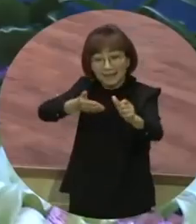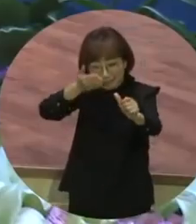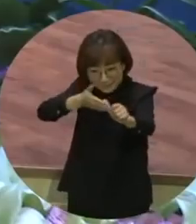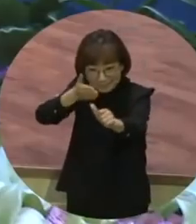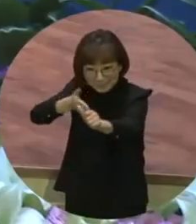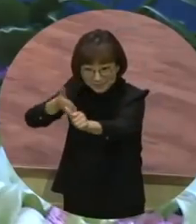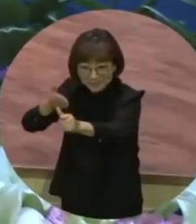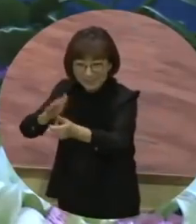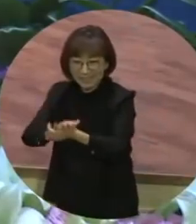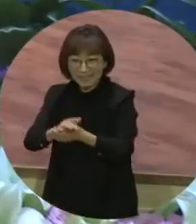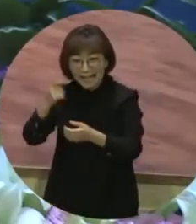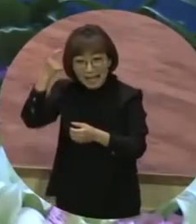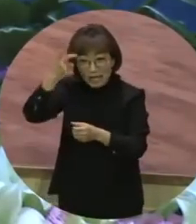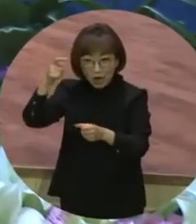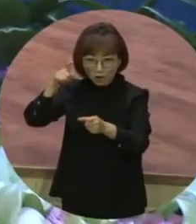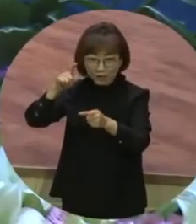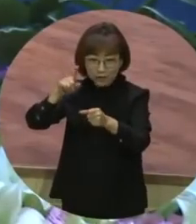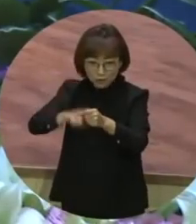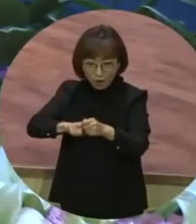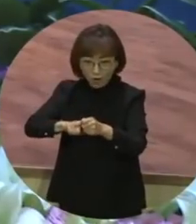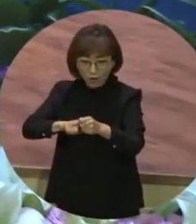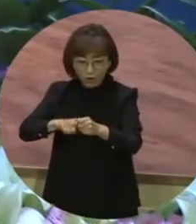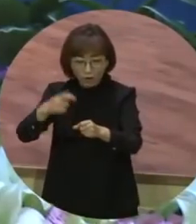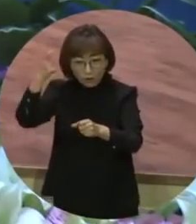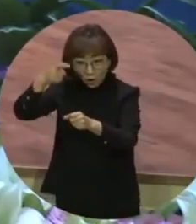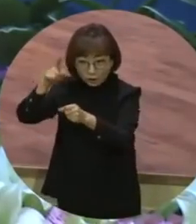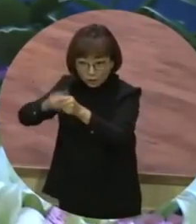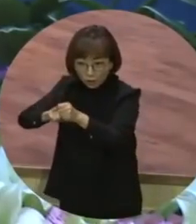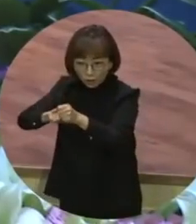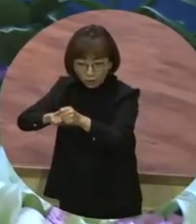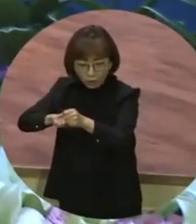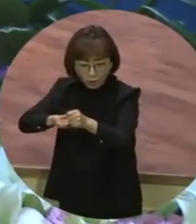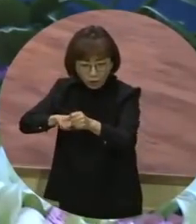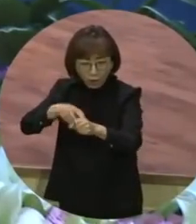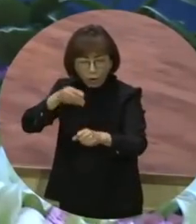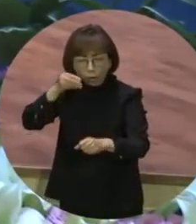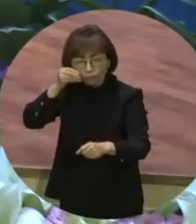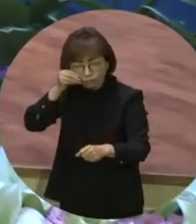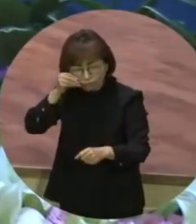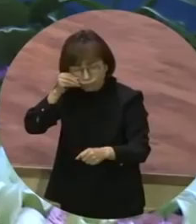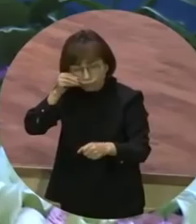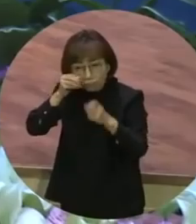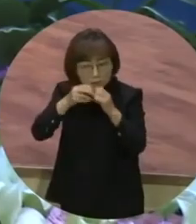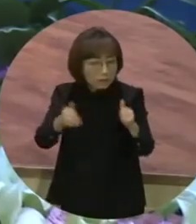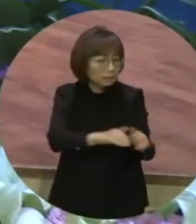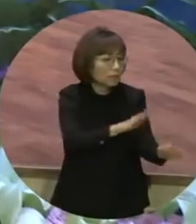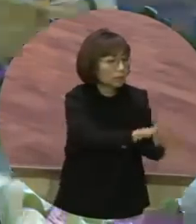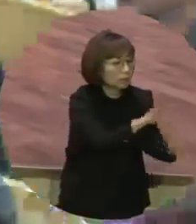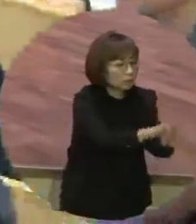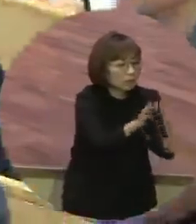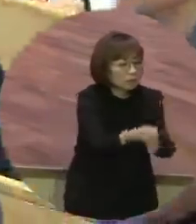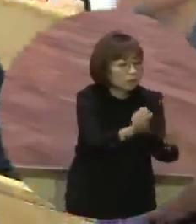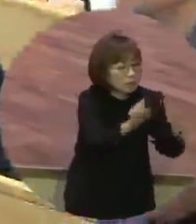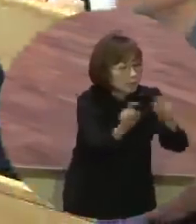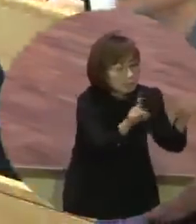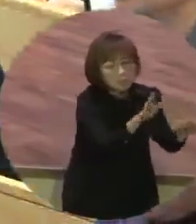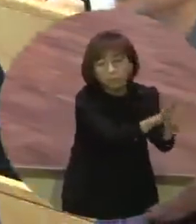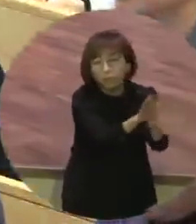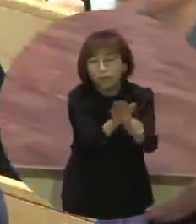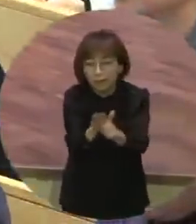아니라 영적으로 휴면 상태에 잠자고 있는 그 영혼들을 깨우칠 수 있는 활성 상태까지 나가시길 바랍니다.